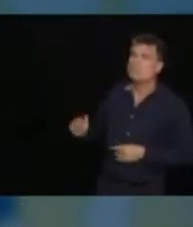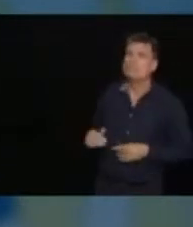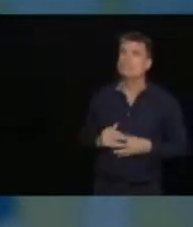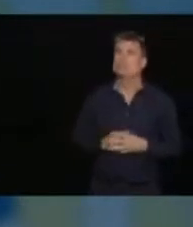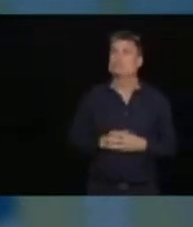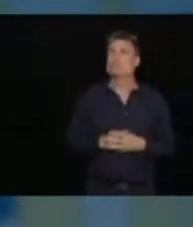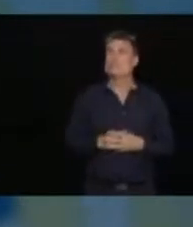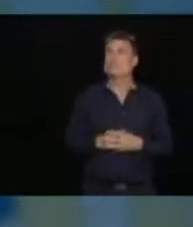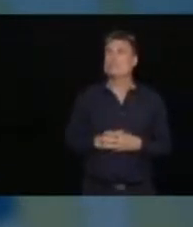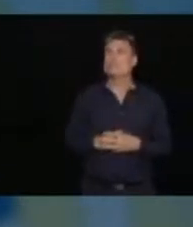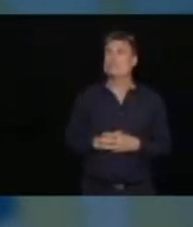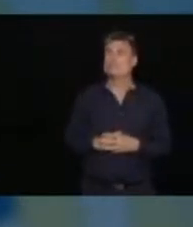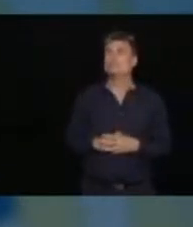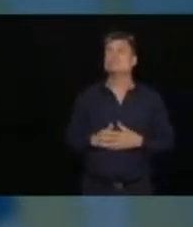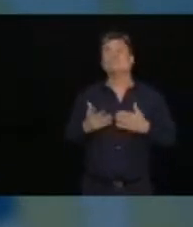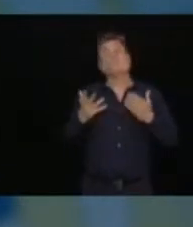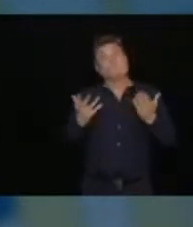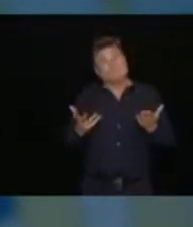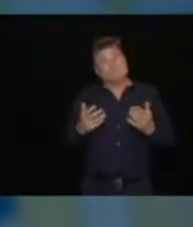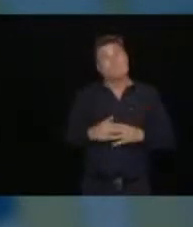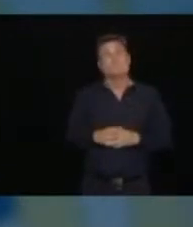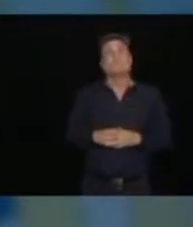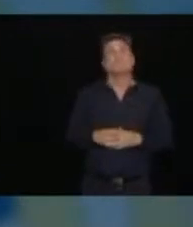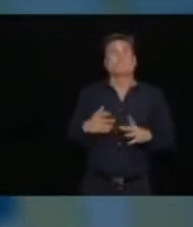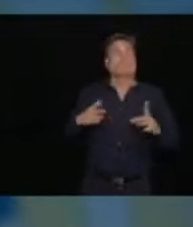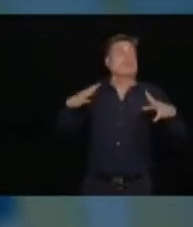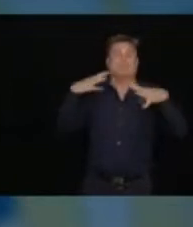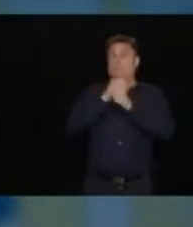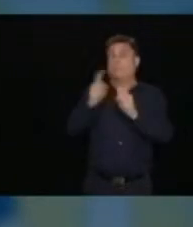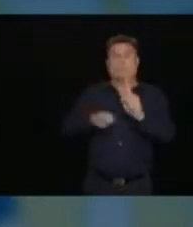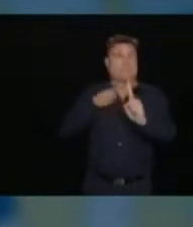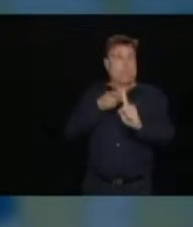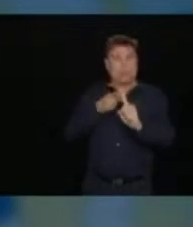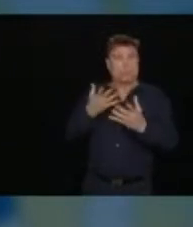减少等等。那么现在结论来了。